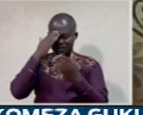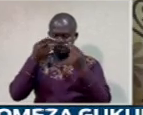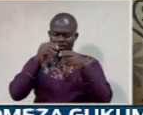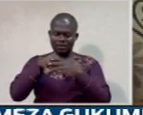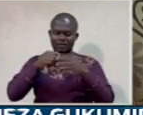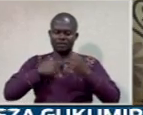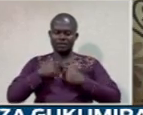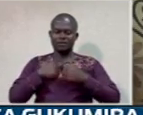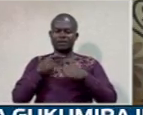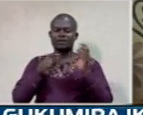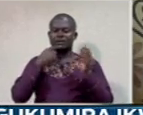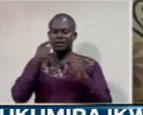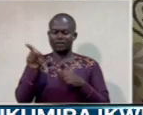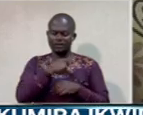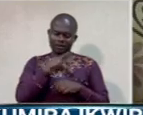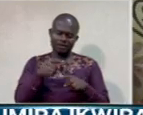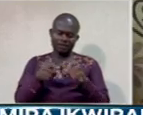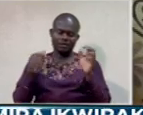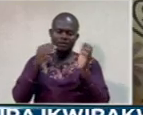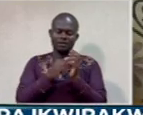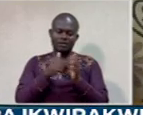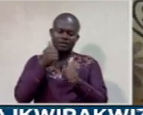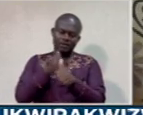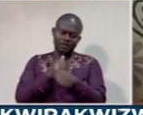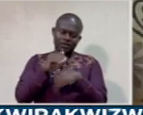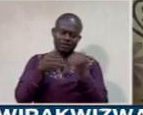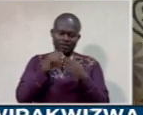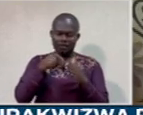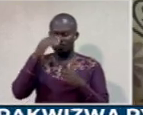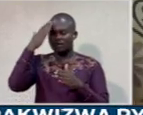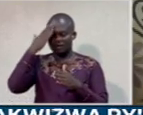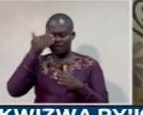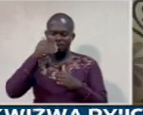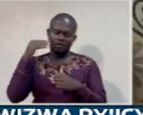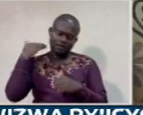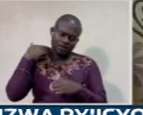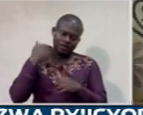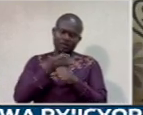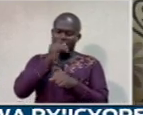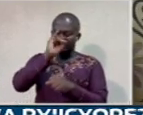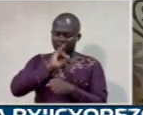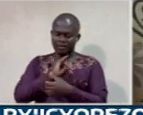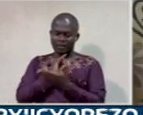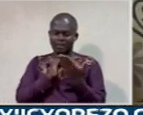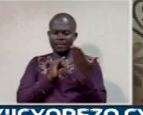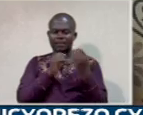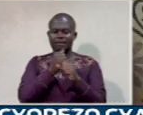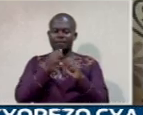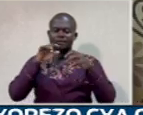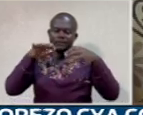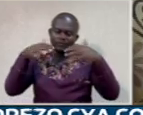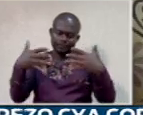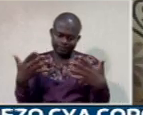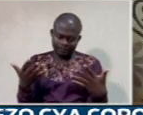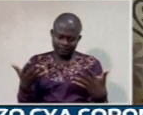Rwanda hari icyaha kandi nanone ko buri umwe wese agomba kumenya iyi Jenoside yakorewe Abatutsi uko yakozwe rero